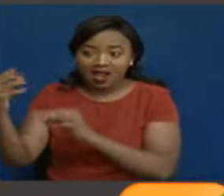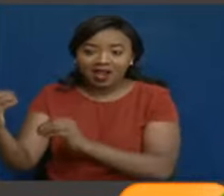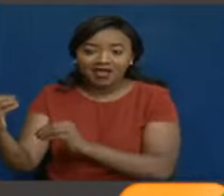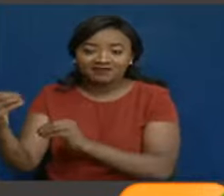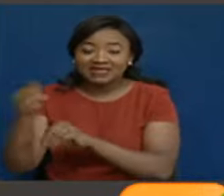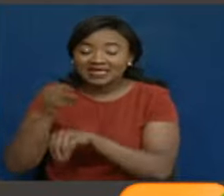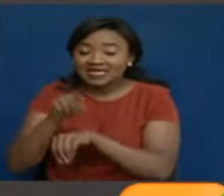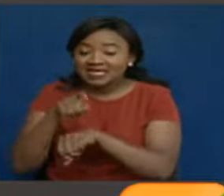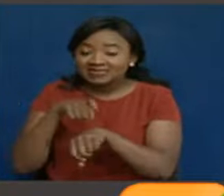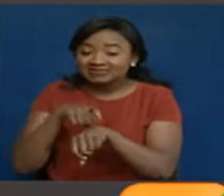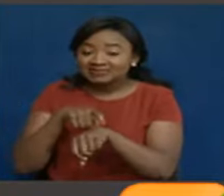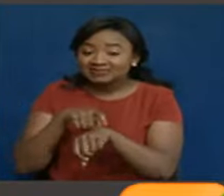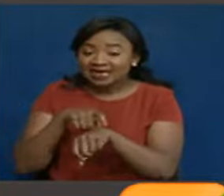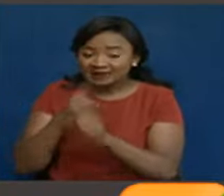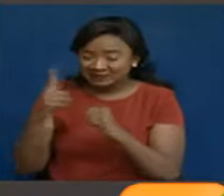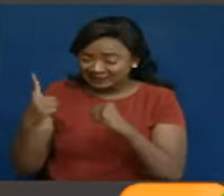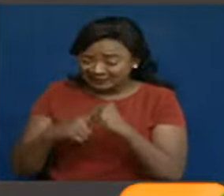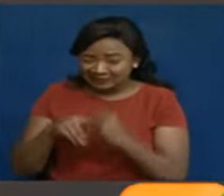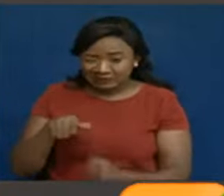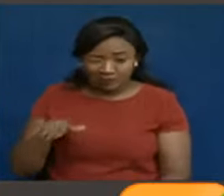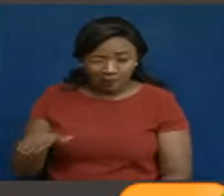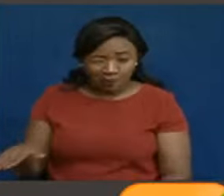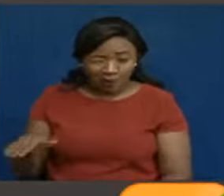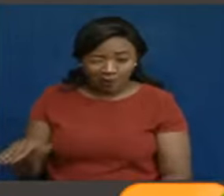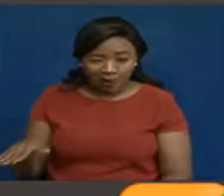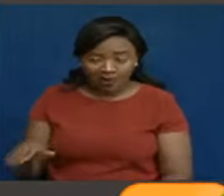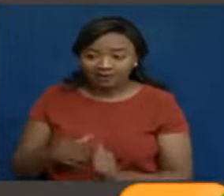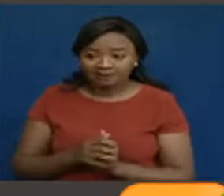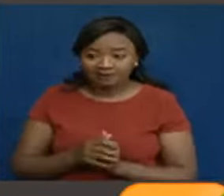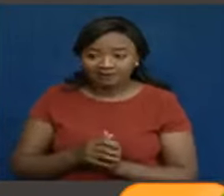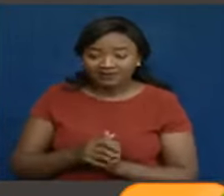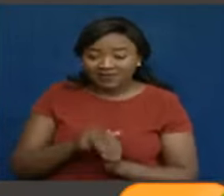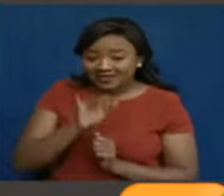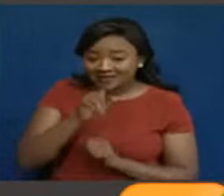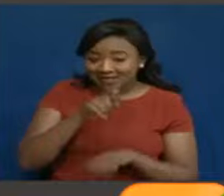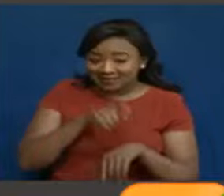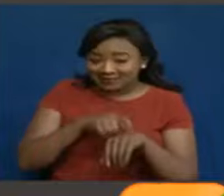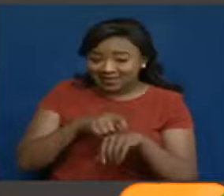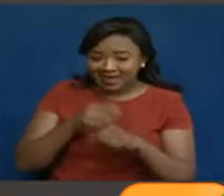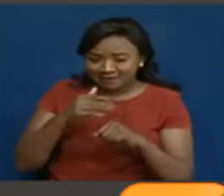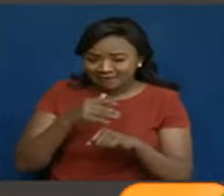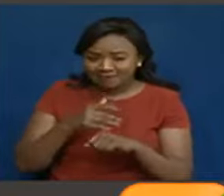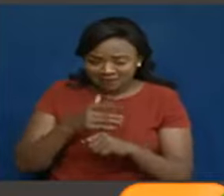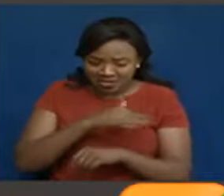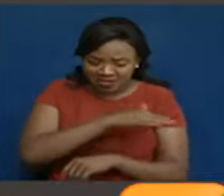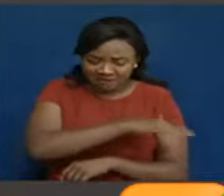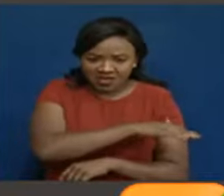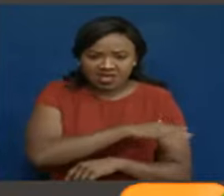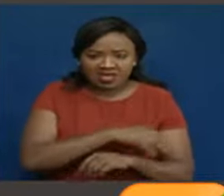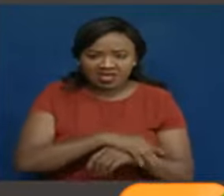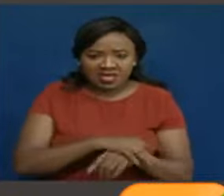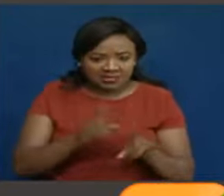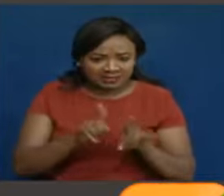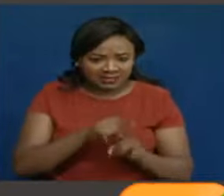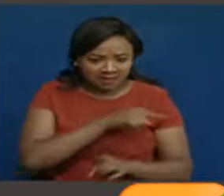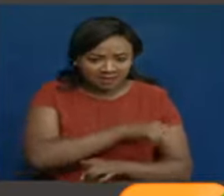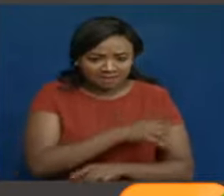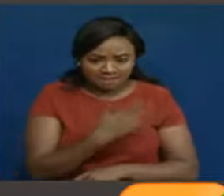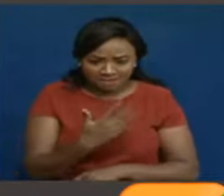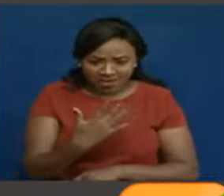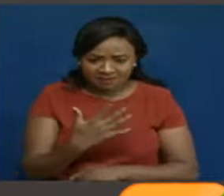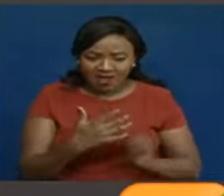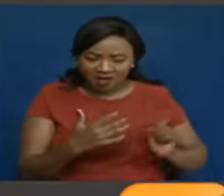saa 12:30 asubuhi. Siku hiyo mwendo wa saa 11:30 jioni, karatasi hiyo ikiwa na vipande